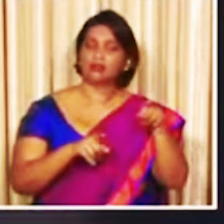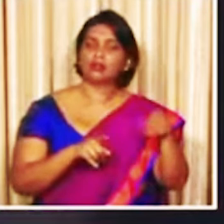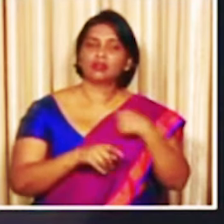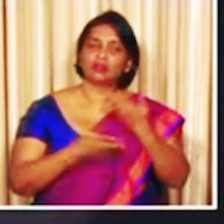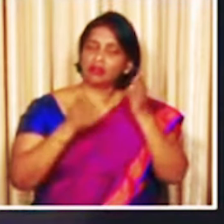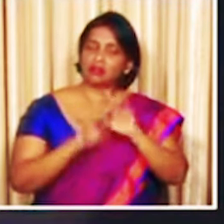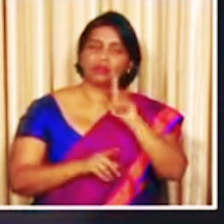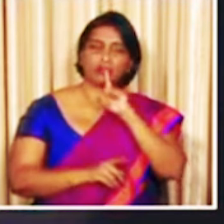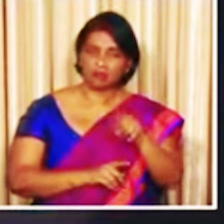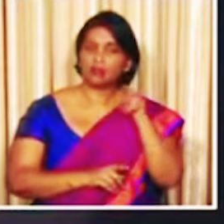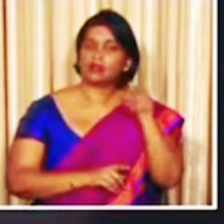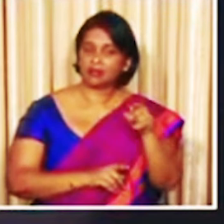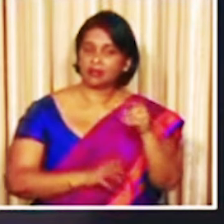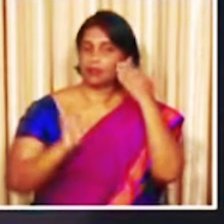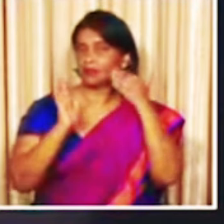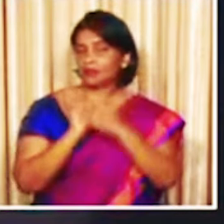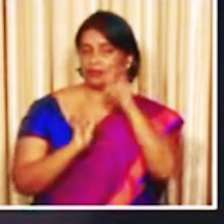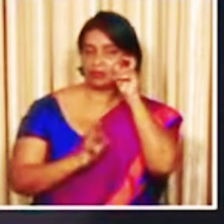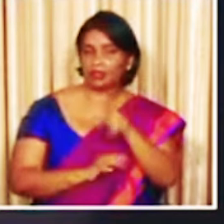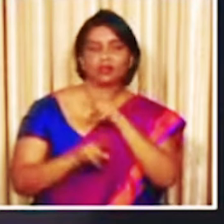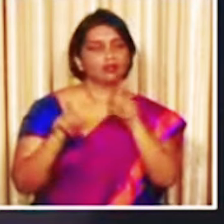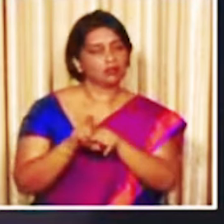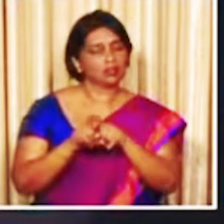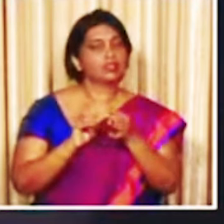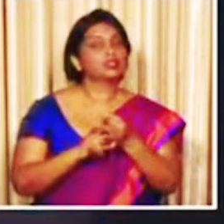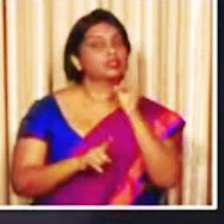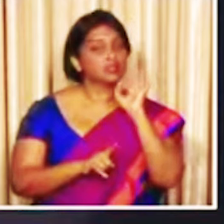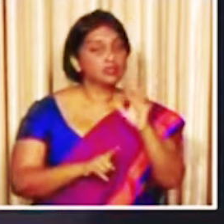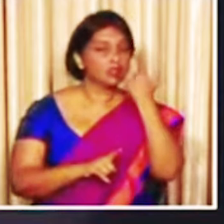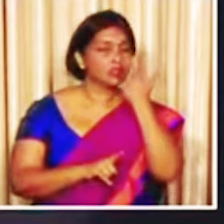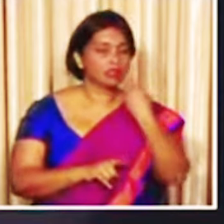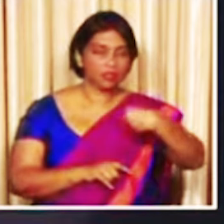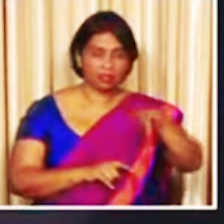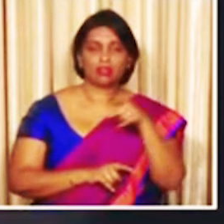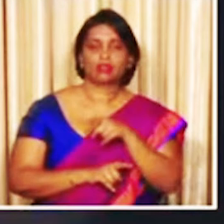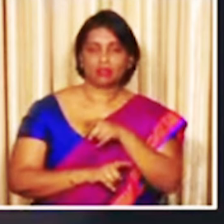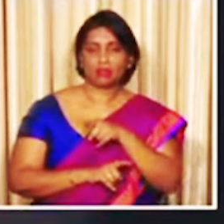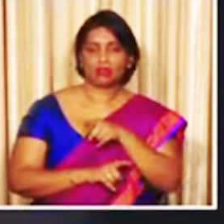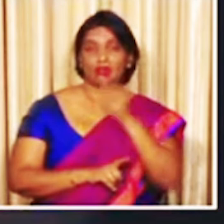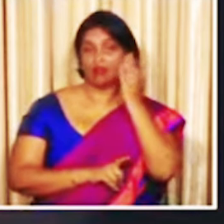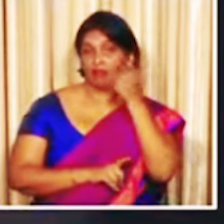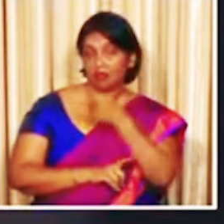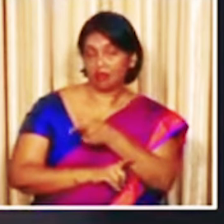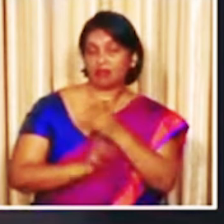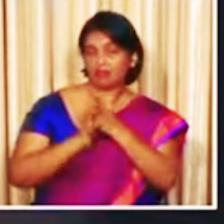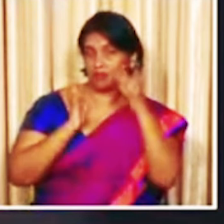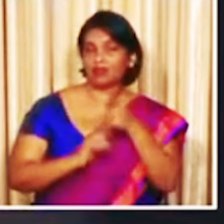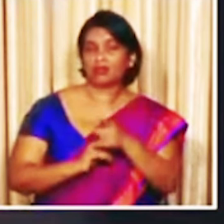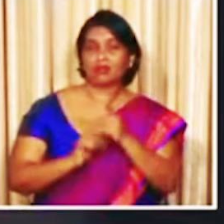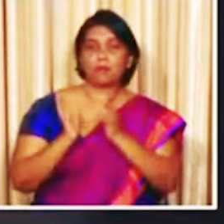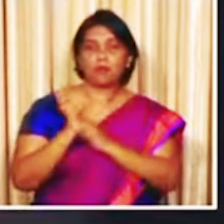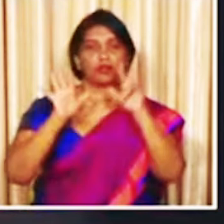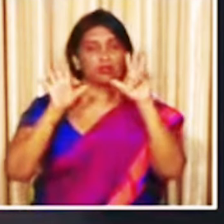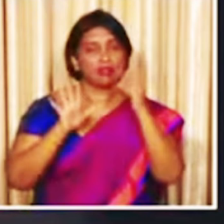අවසන් කරනවා ඔබතුමන් මේ ගැන බලන්න. ඒ වගේම ජනාධිපති සමාව දෙනකොට එතන කාන්තාවෝ ඉන්නවා නම් මාර්තු 8